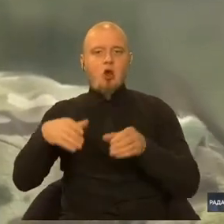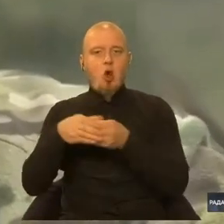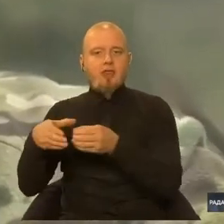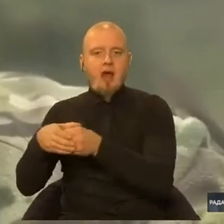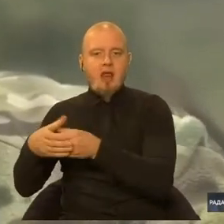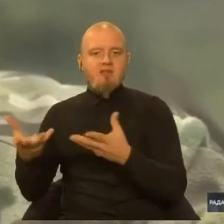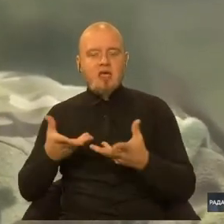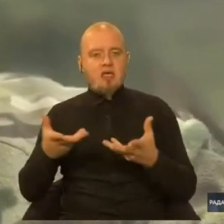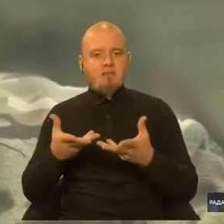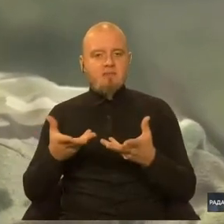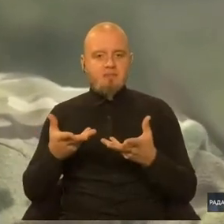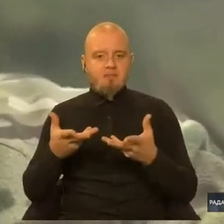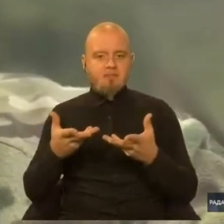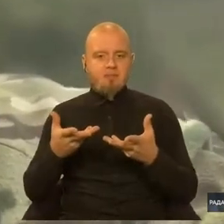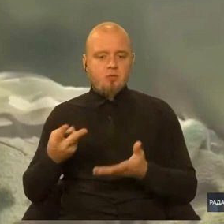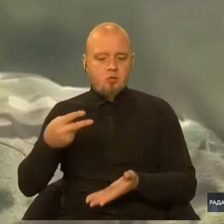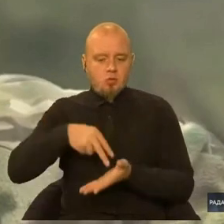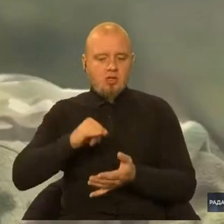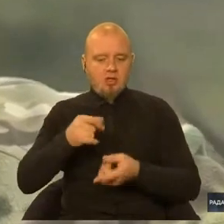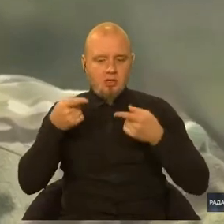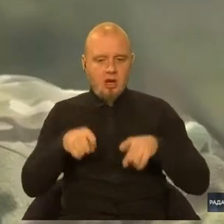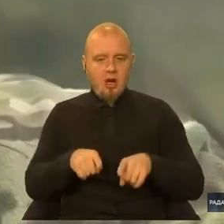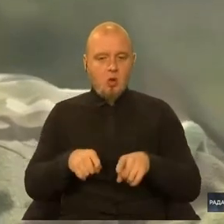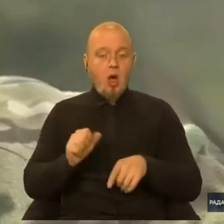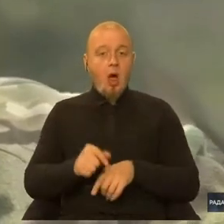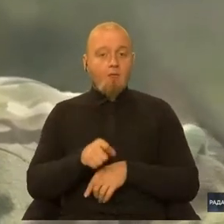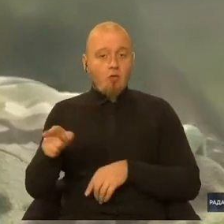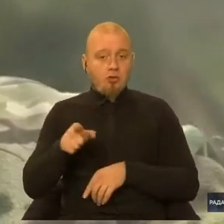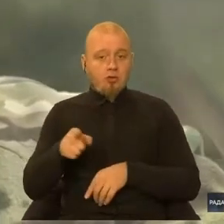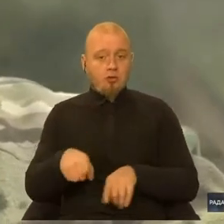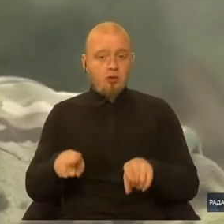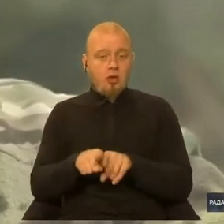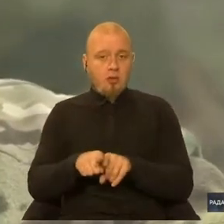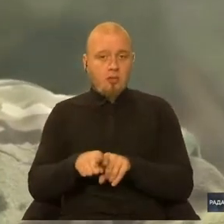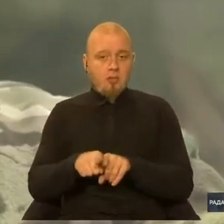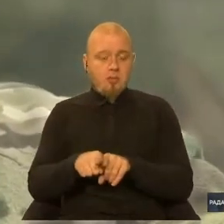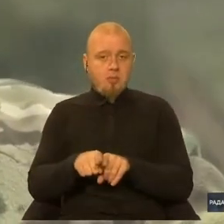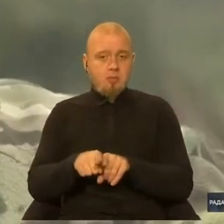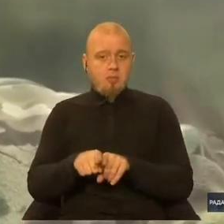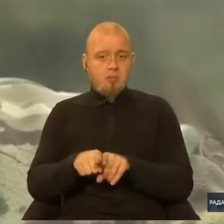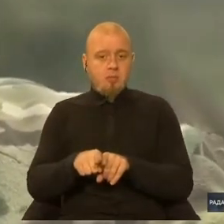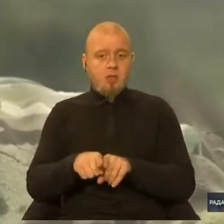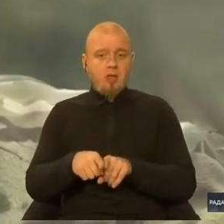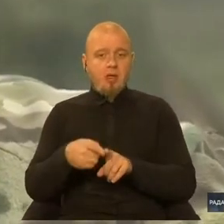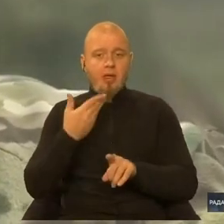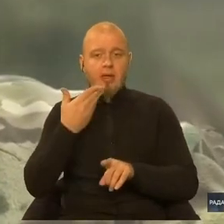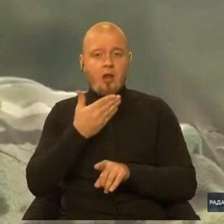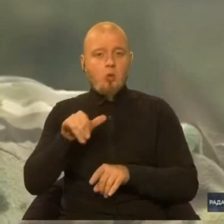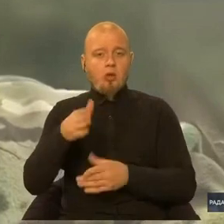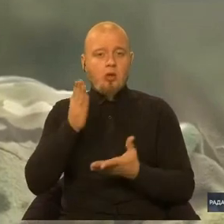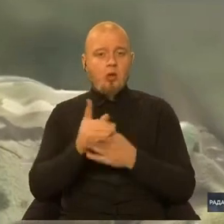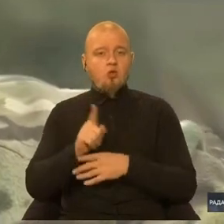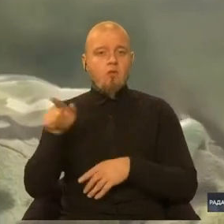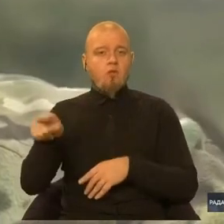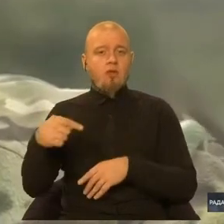загранотрядів, які стоять, і реально вони, така лексика є в них, що